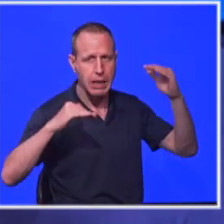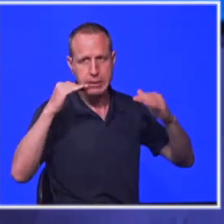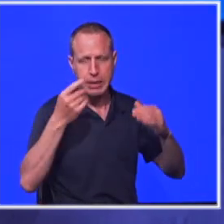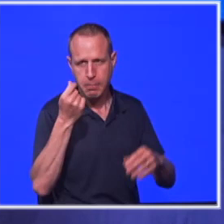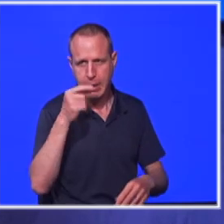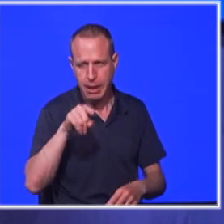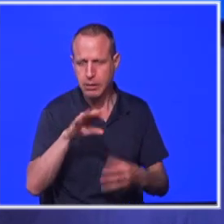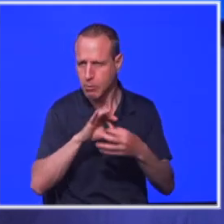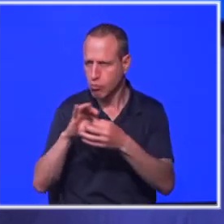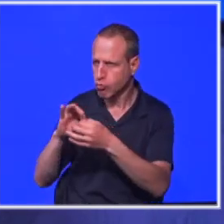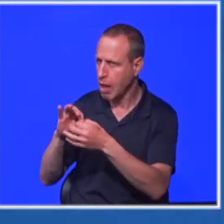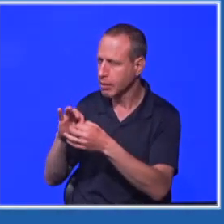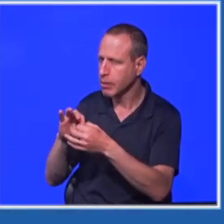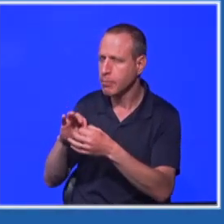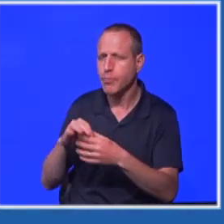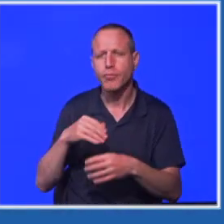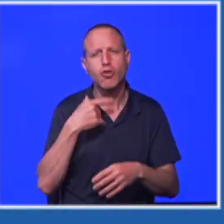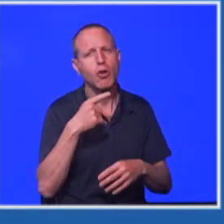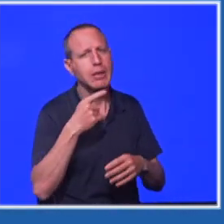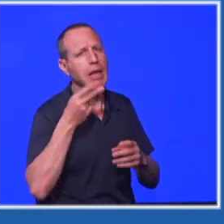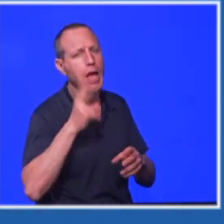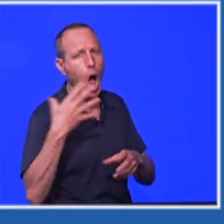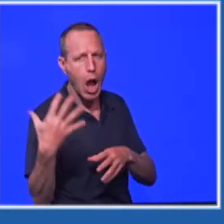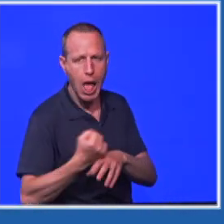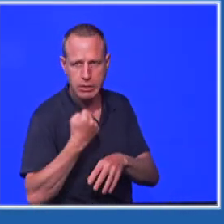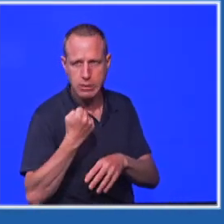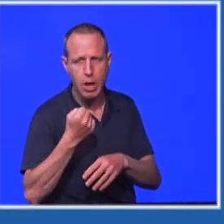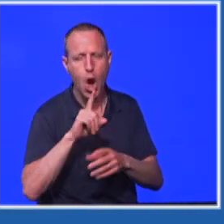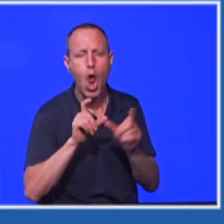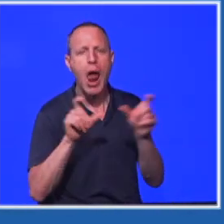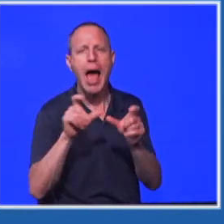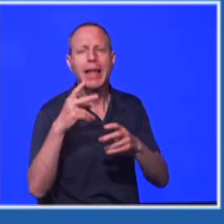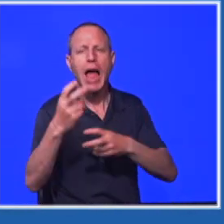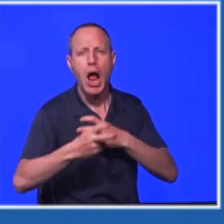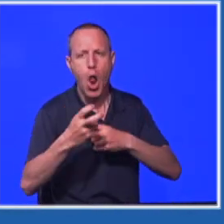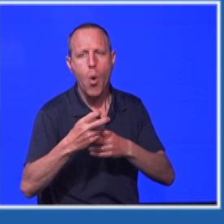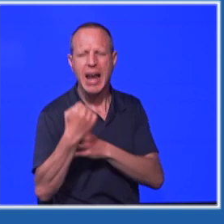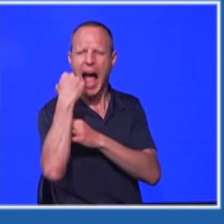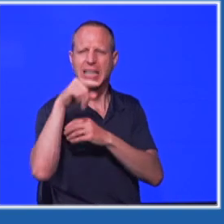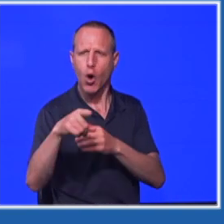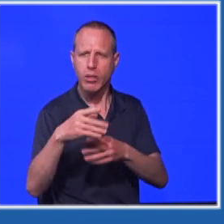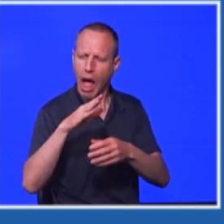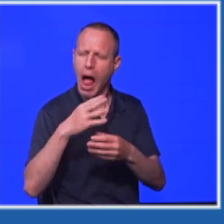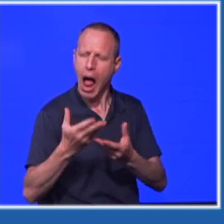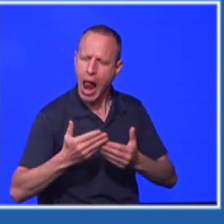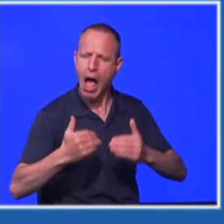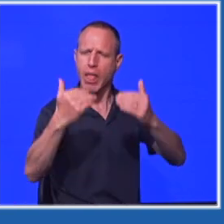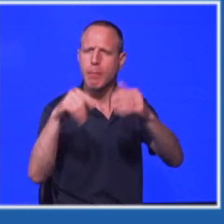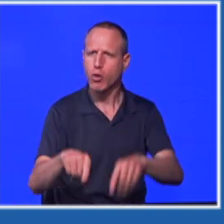שיהיה בר השגה? לא להגן על החקלאות, לחזק אותה, לטפח אותה.